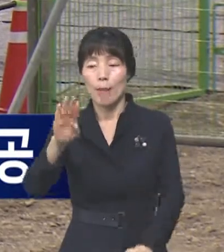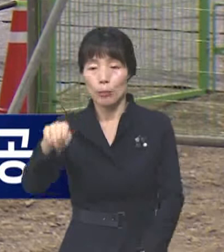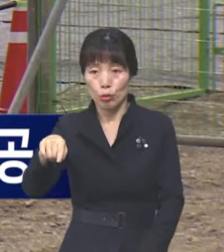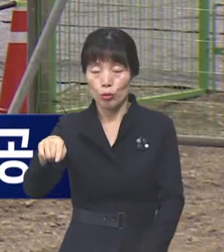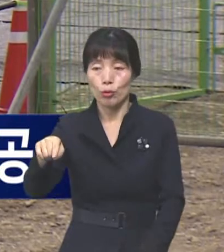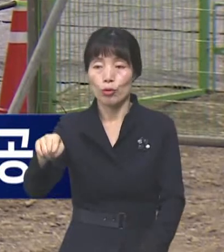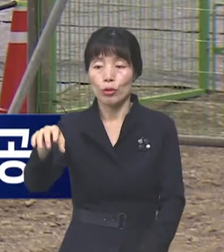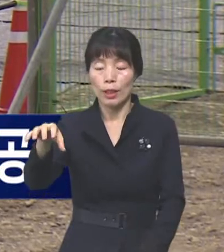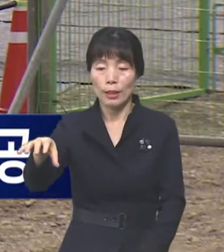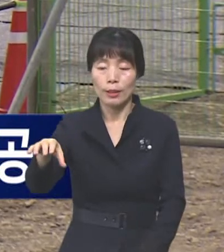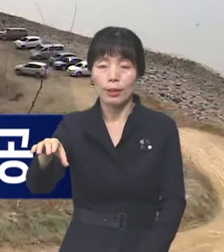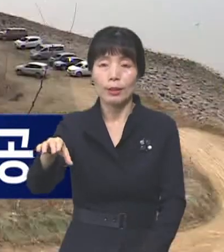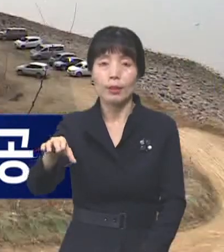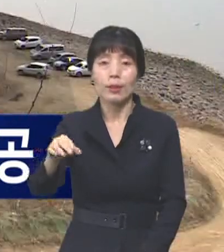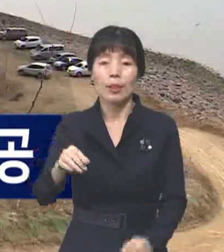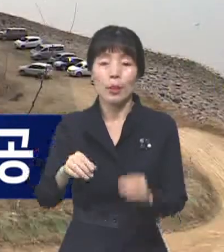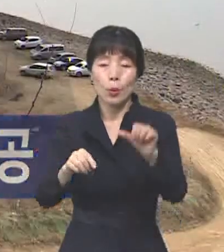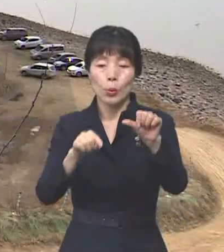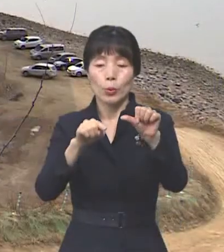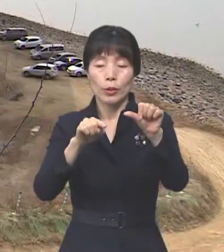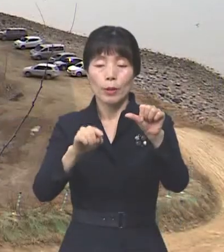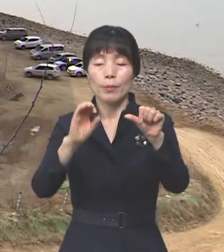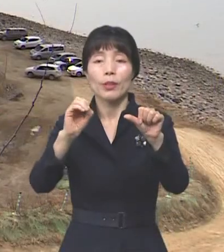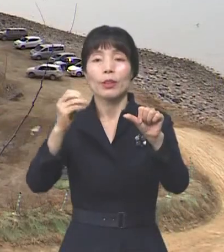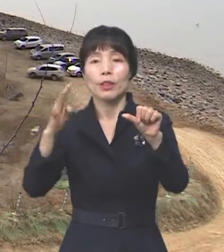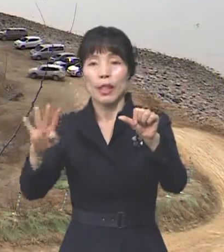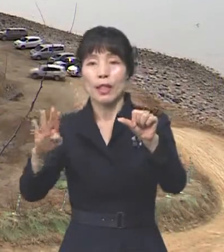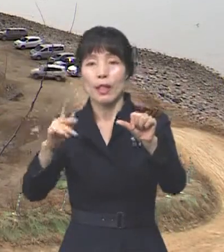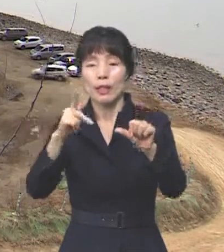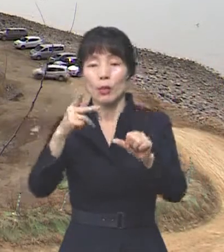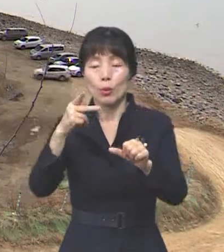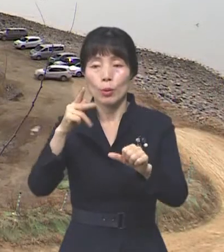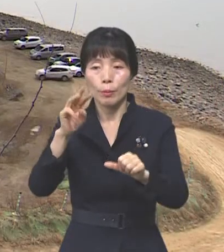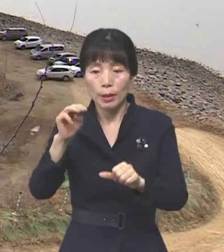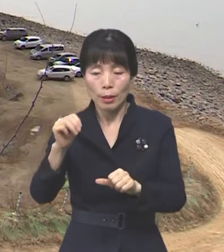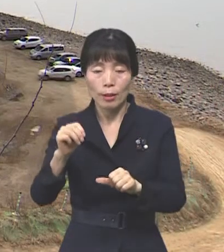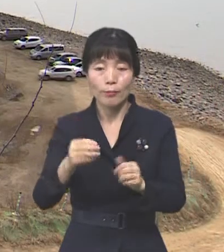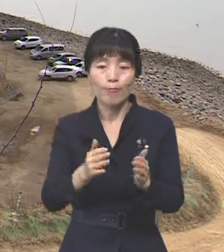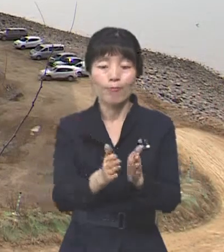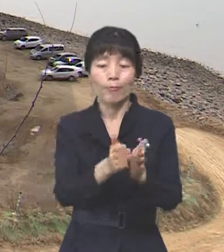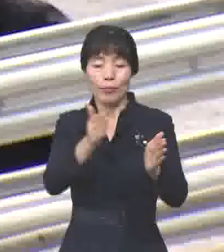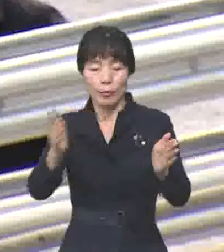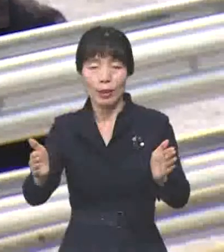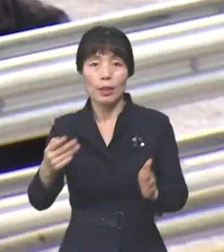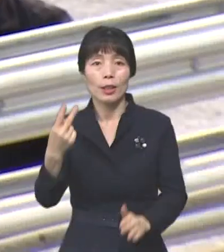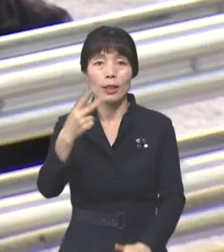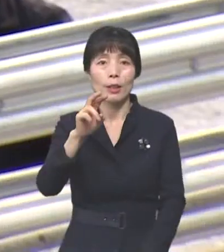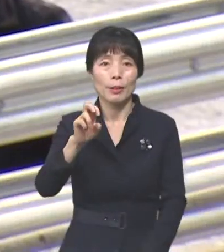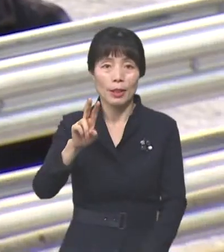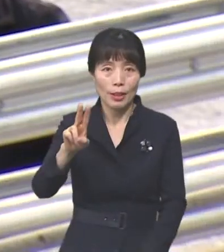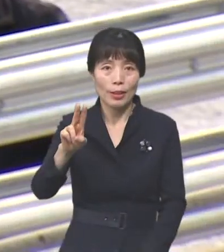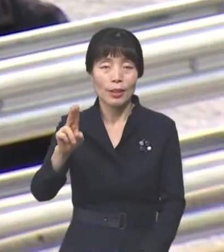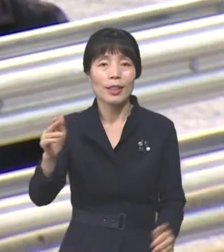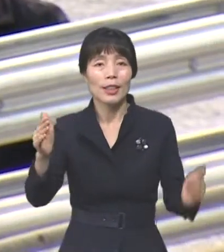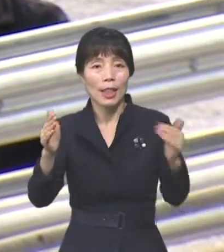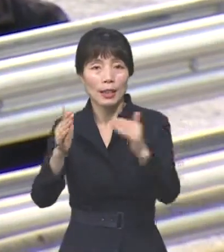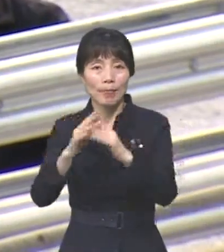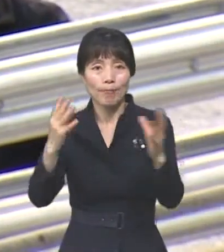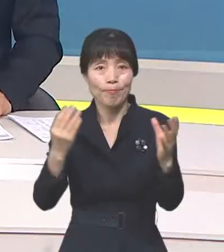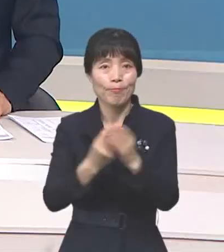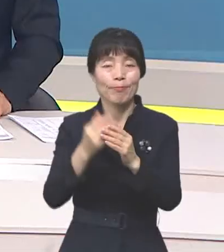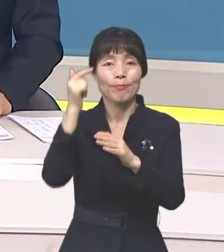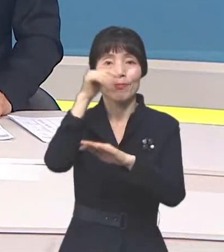노선으로 총 연장 5.04km며 올해 착공돼 오는 2022년까지 완공될 예정입니다.